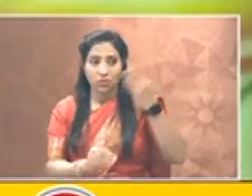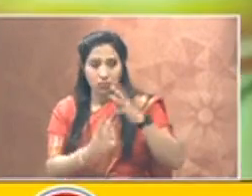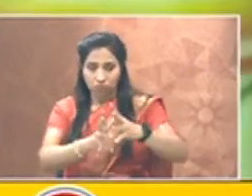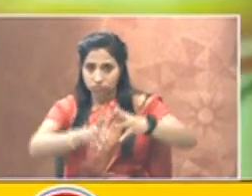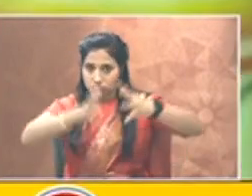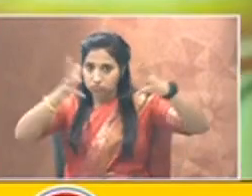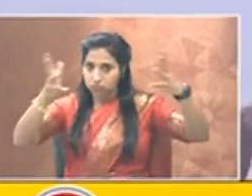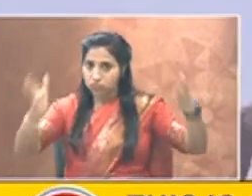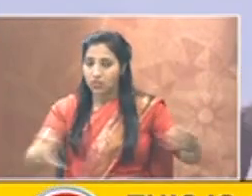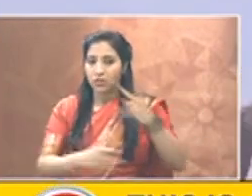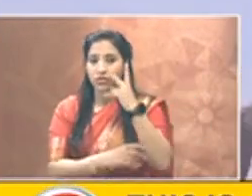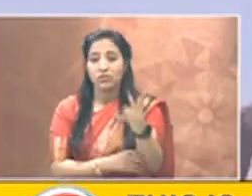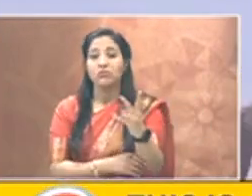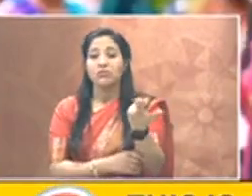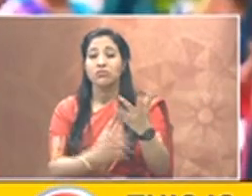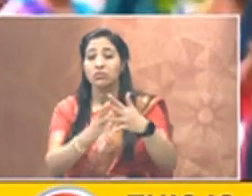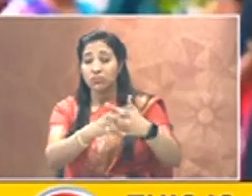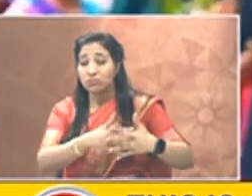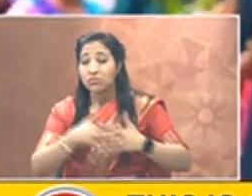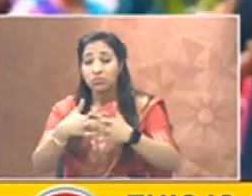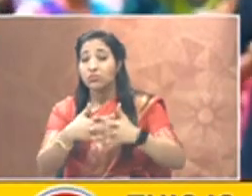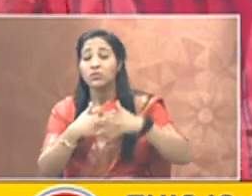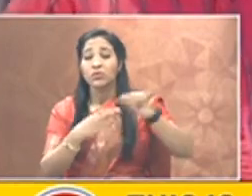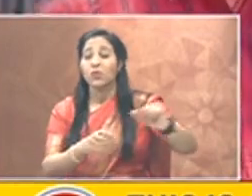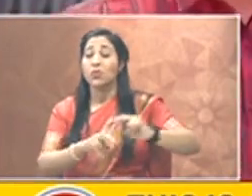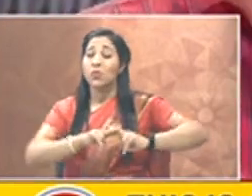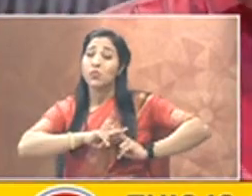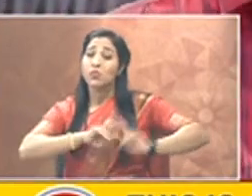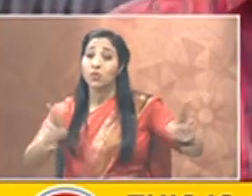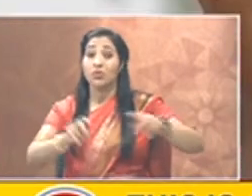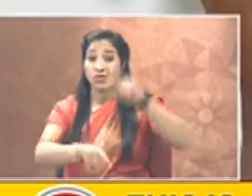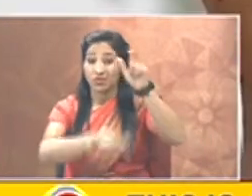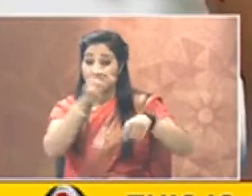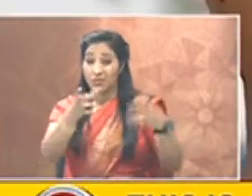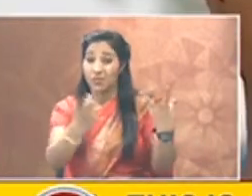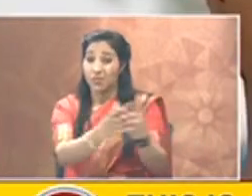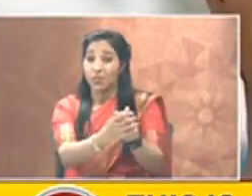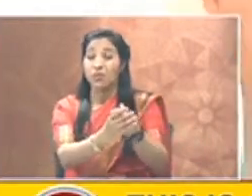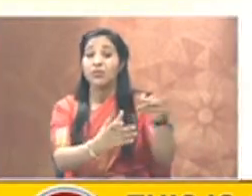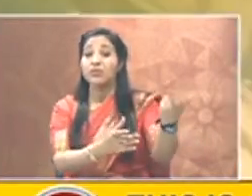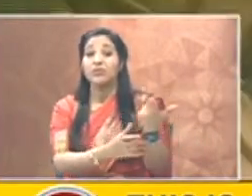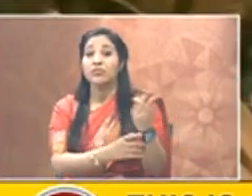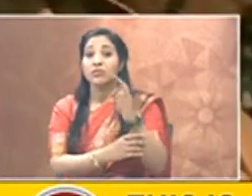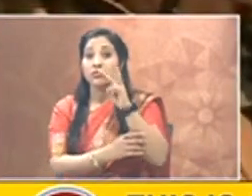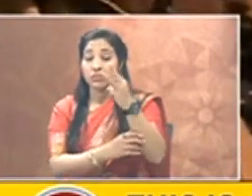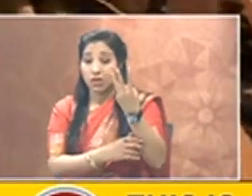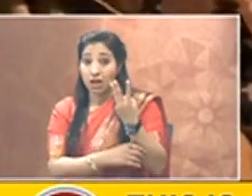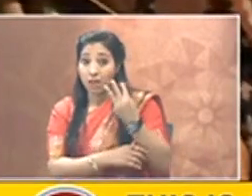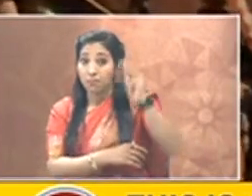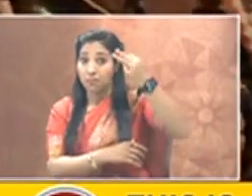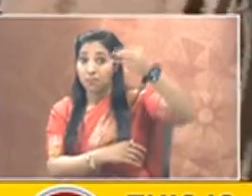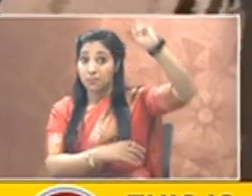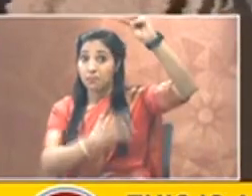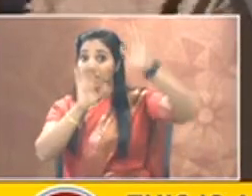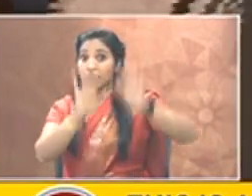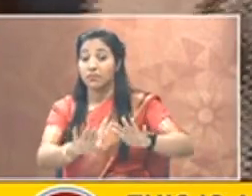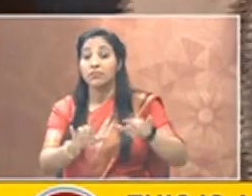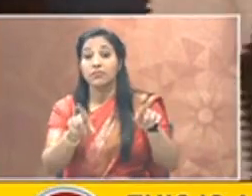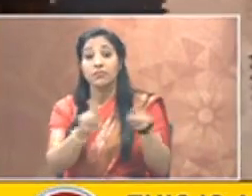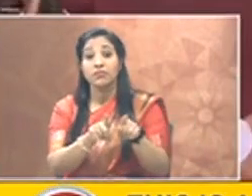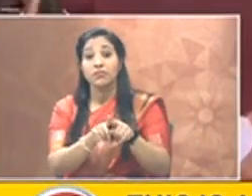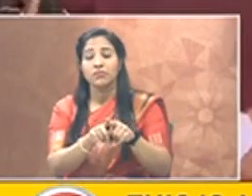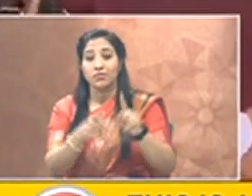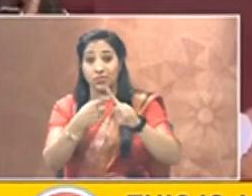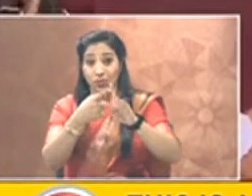है। ये अमेरिका की कुल जनसंख्या से भी करीब 3 गुना है। ये